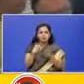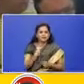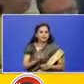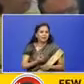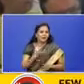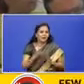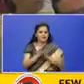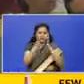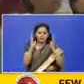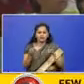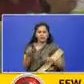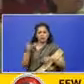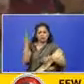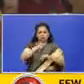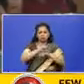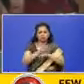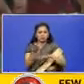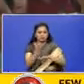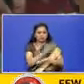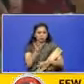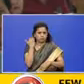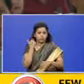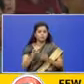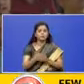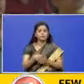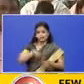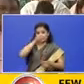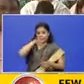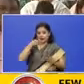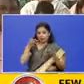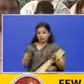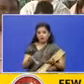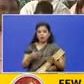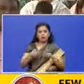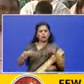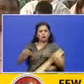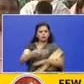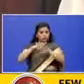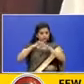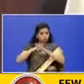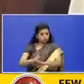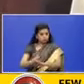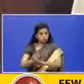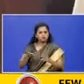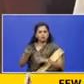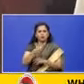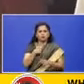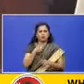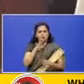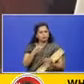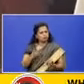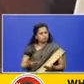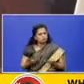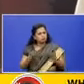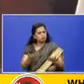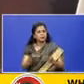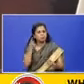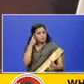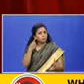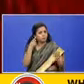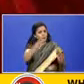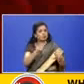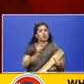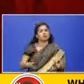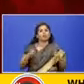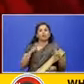कुछ दिन पहले ही भारत में पर्यावरण की रक्षा के लिए समर्पित मिशन लाइफ